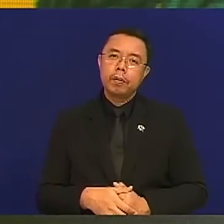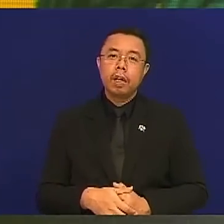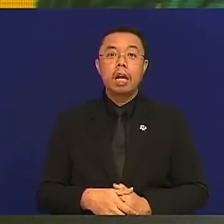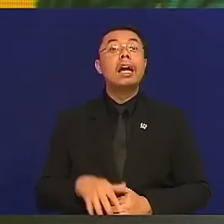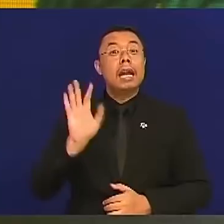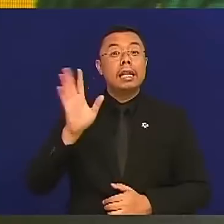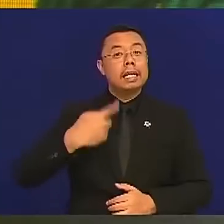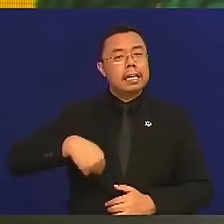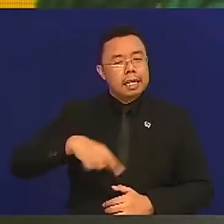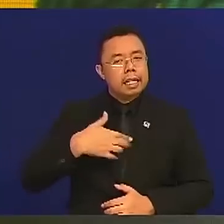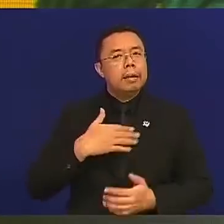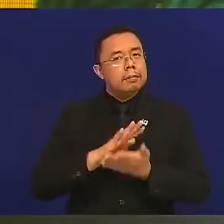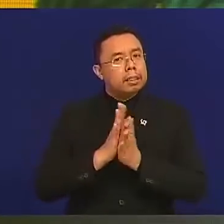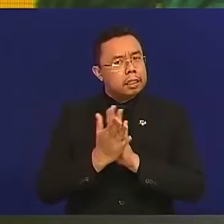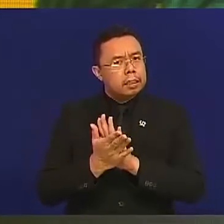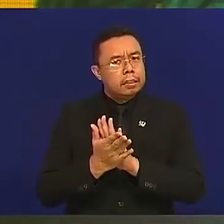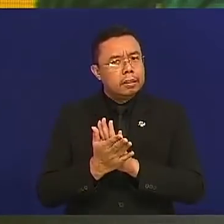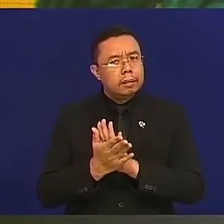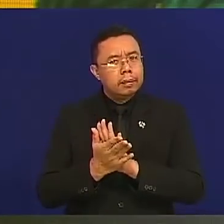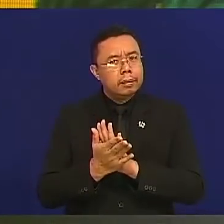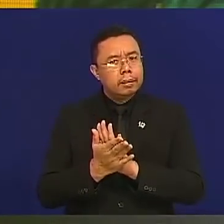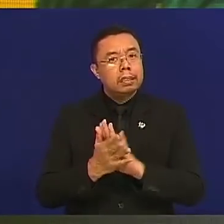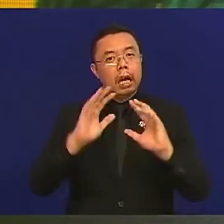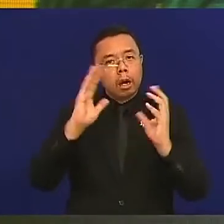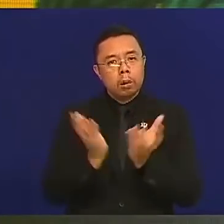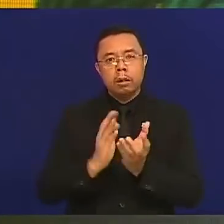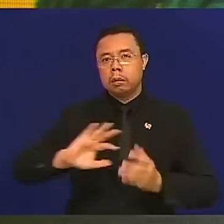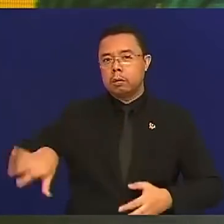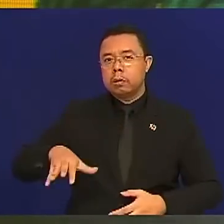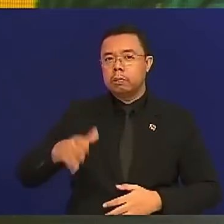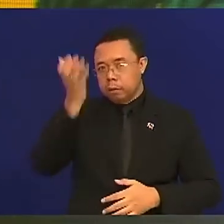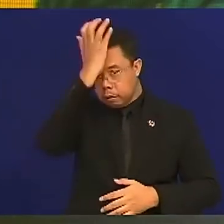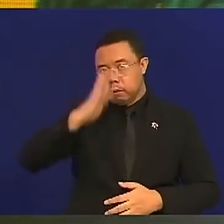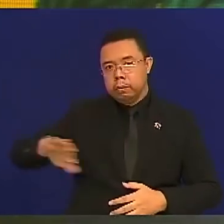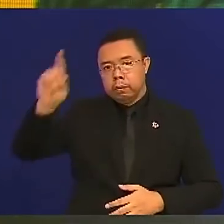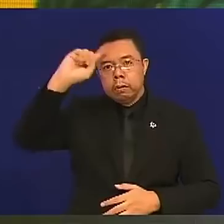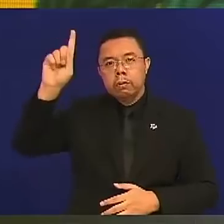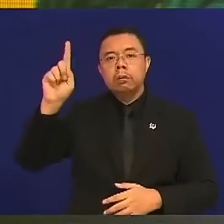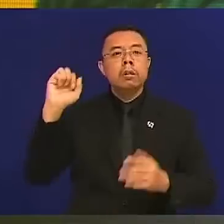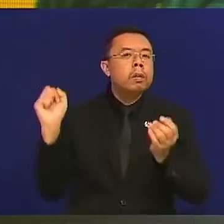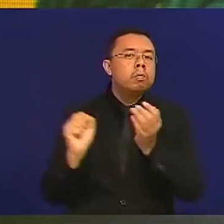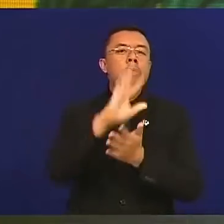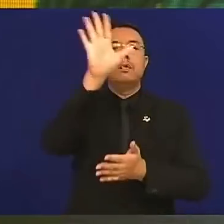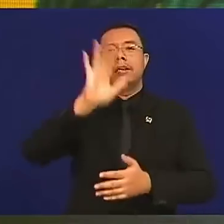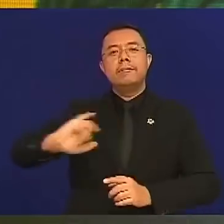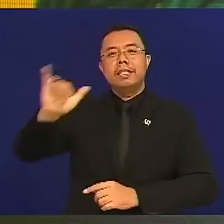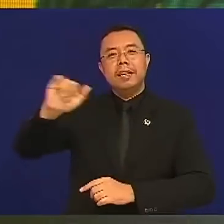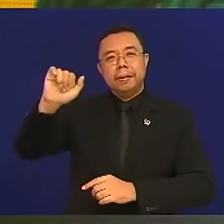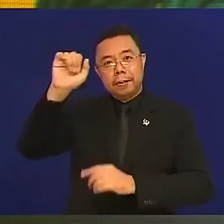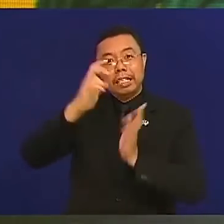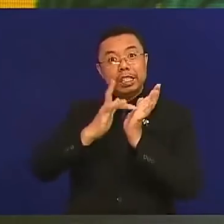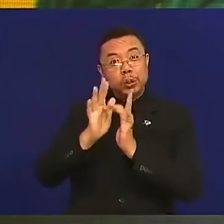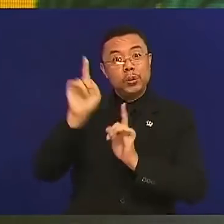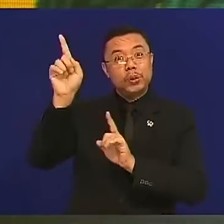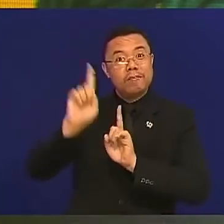Dan nanti kita akan menjadi anggota keluarga kerajaan Allah yang dimuliakan bersama-sama dengan